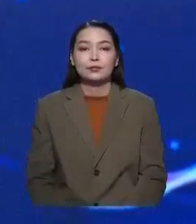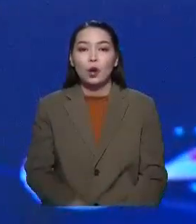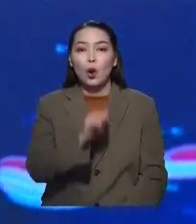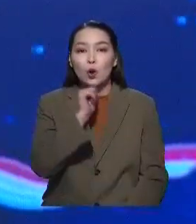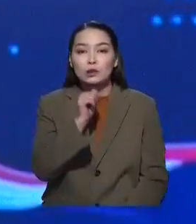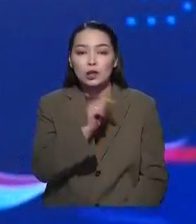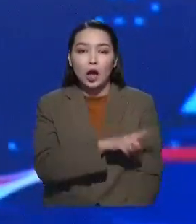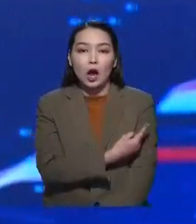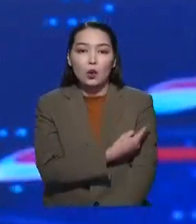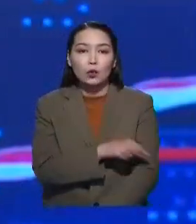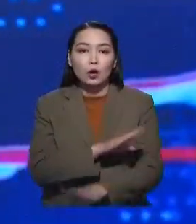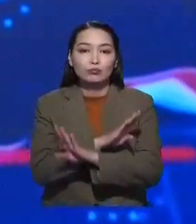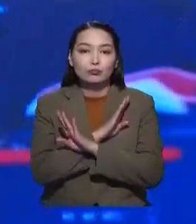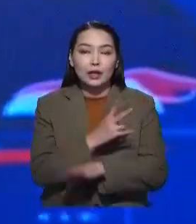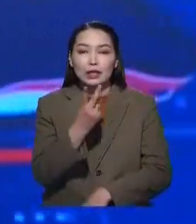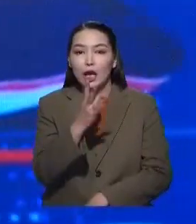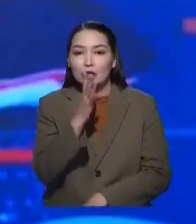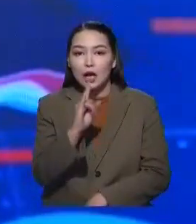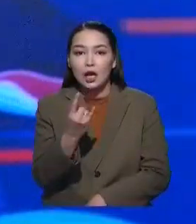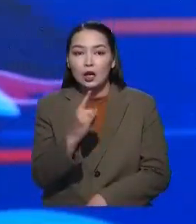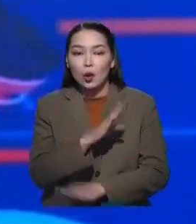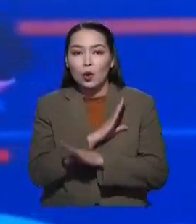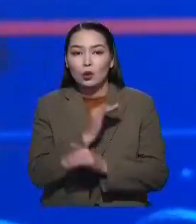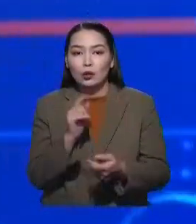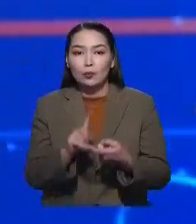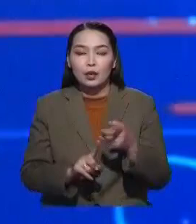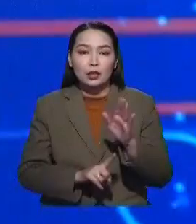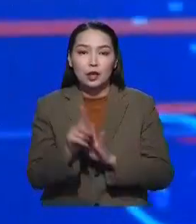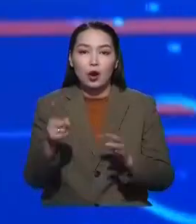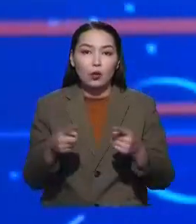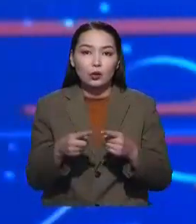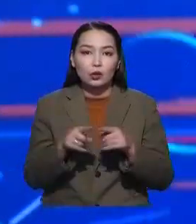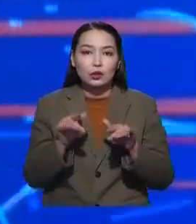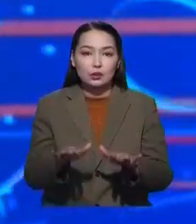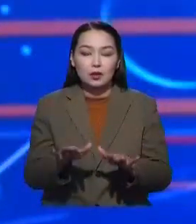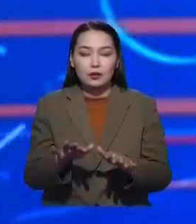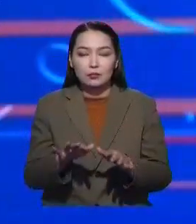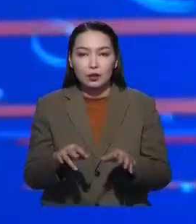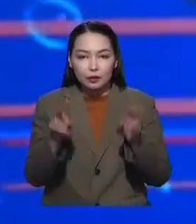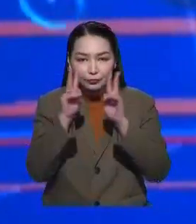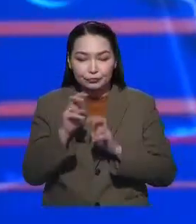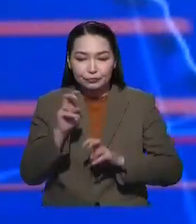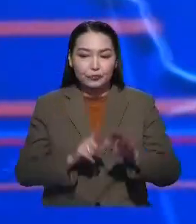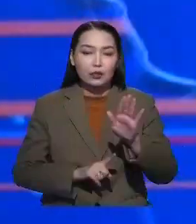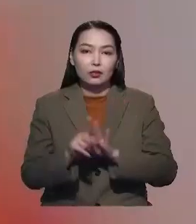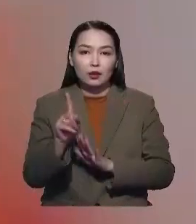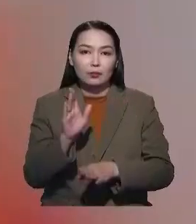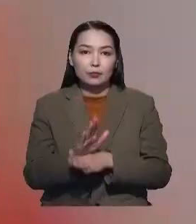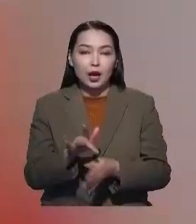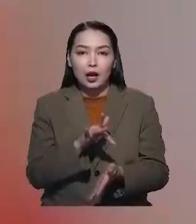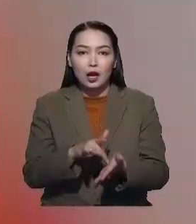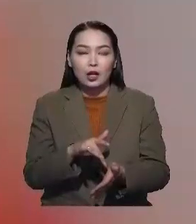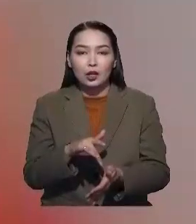Қостанайда ауруханада көз жұмған екі жастағы сәбидің өліміне қатысты қылмыстық іс қозғалып, кешенді сараптама тағайындалды. Қала тұрғыны